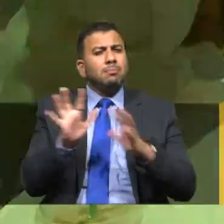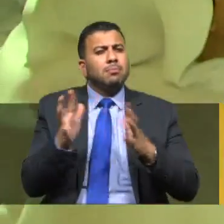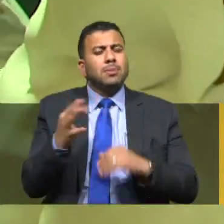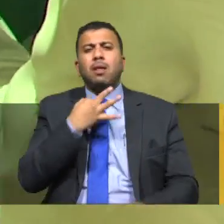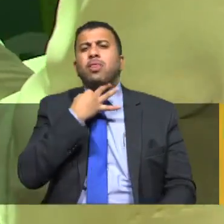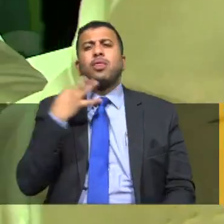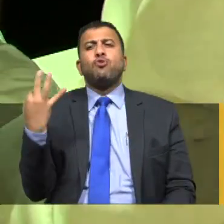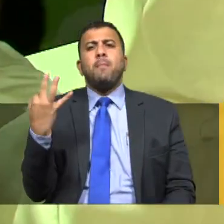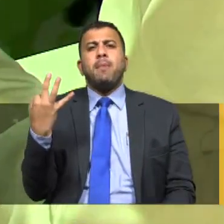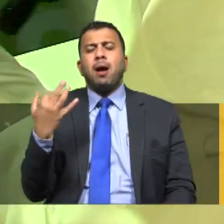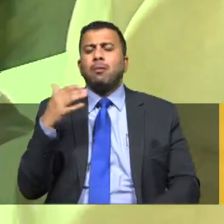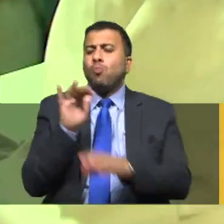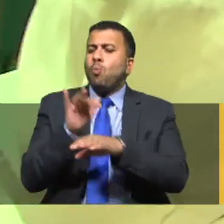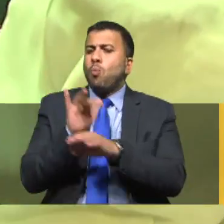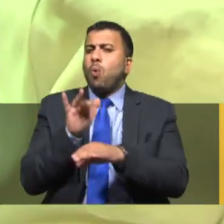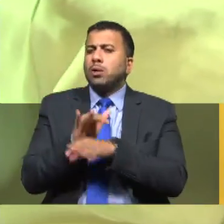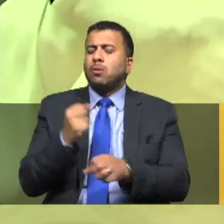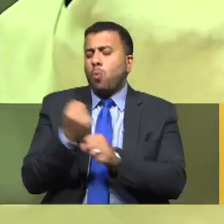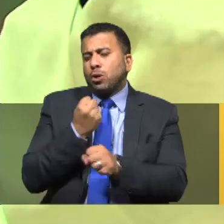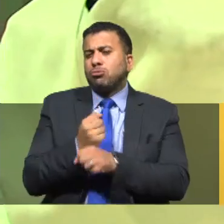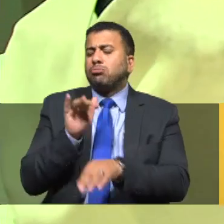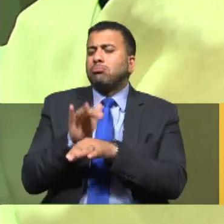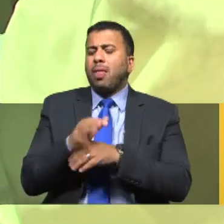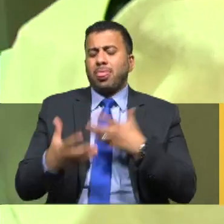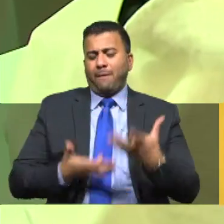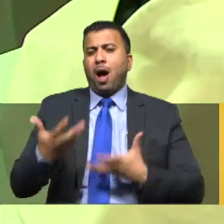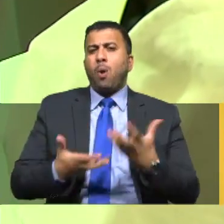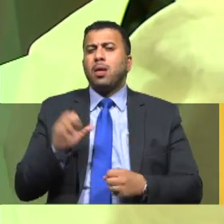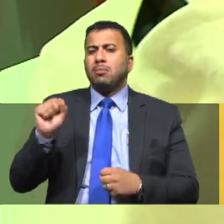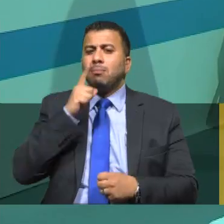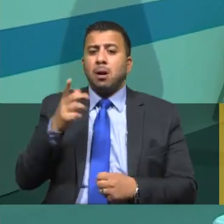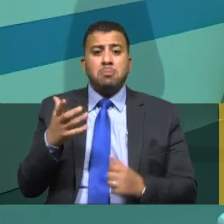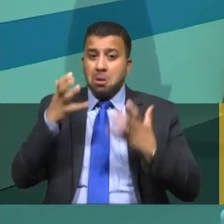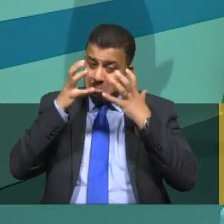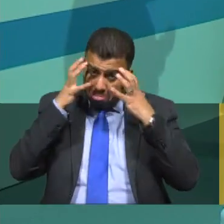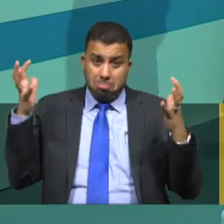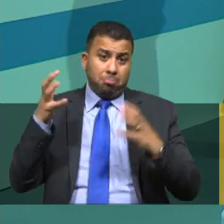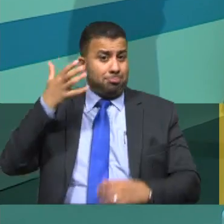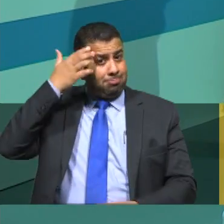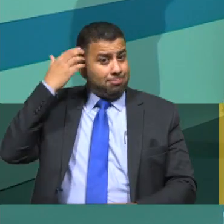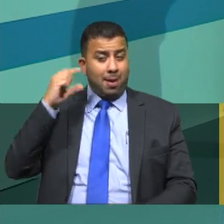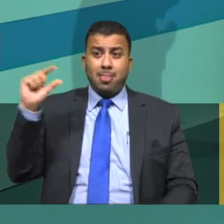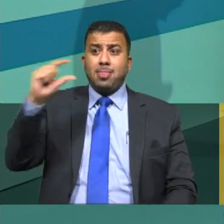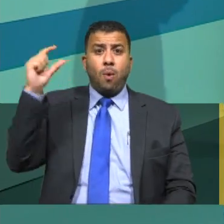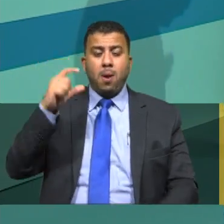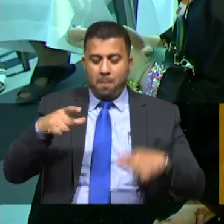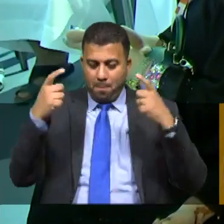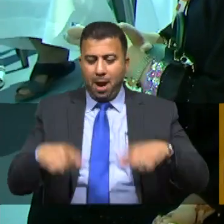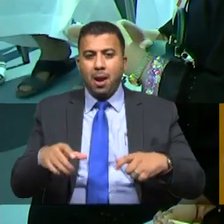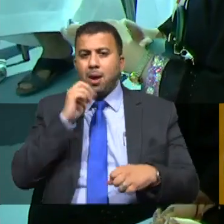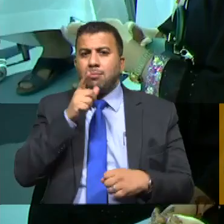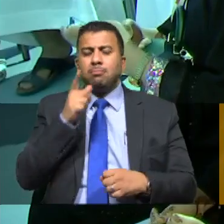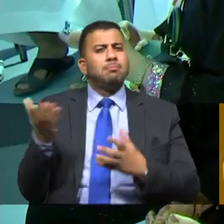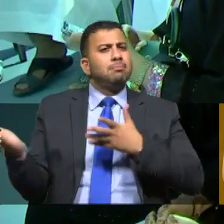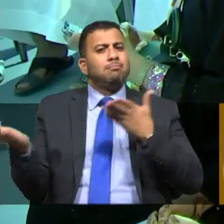300 فعالية وجلسة وورشة تفاعلية بمشاركة نخبة من المتحدثين الدوليين والمحليين،